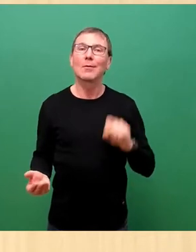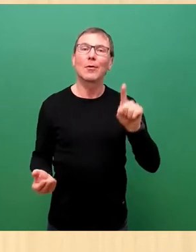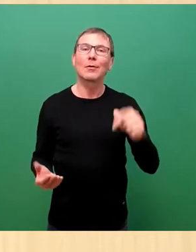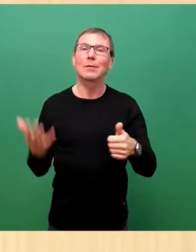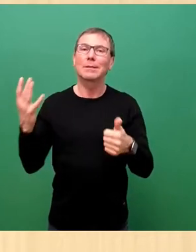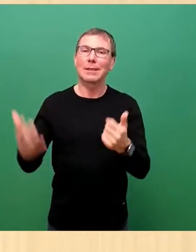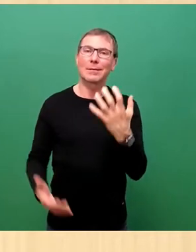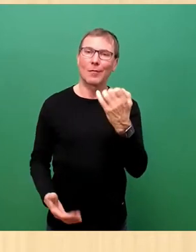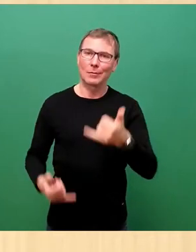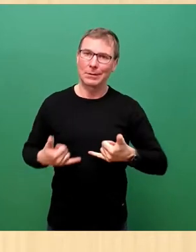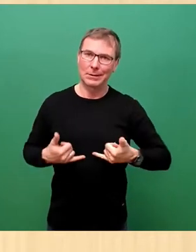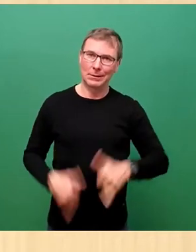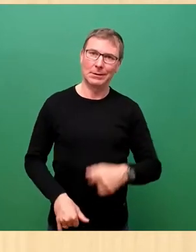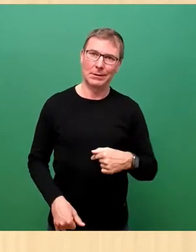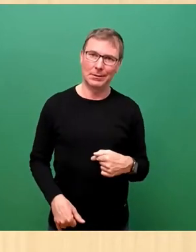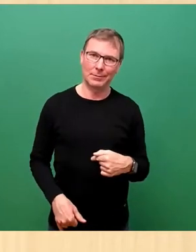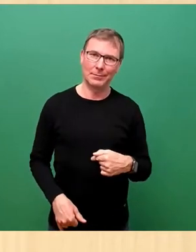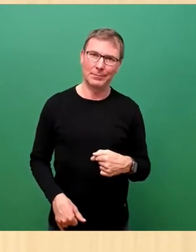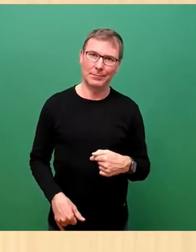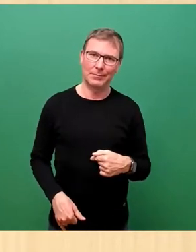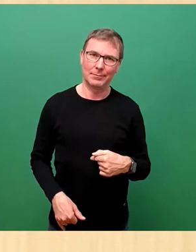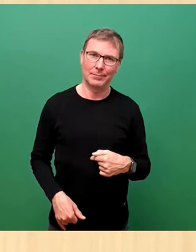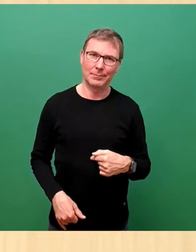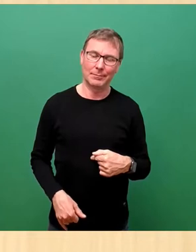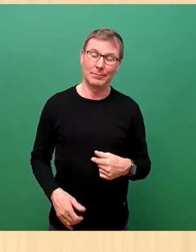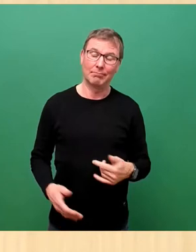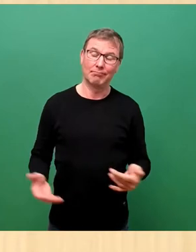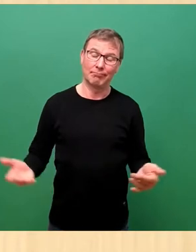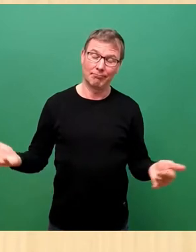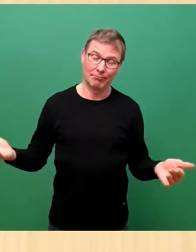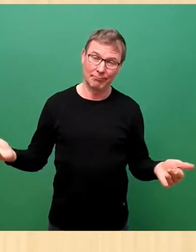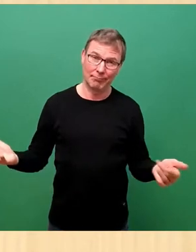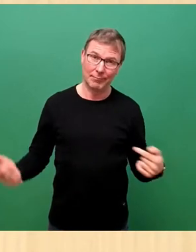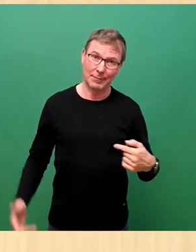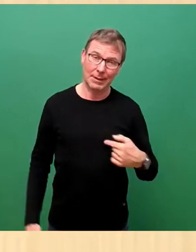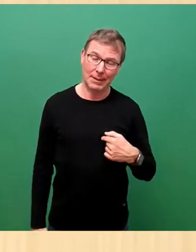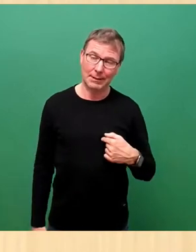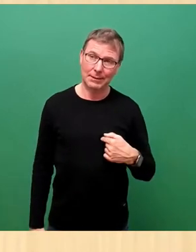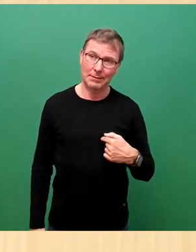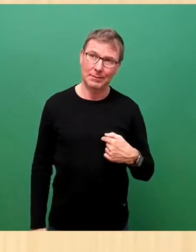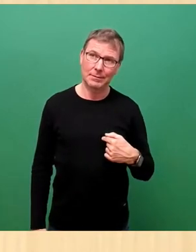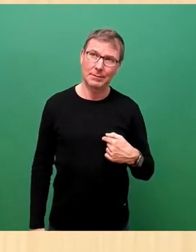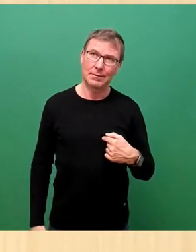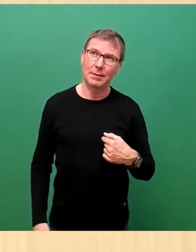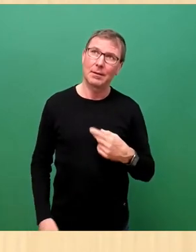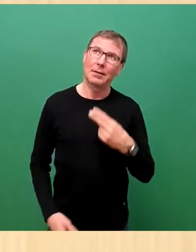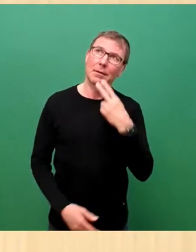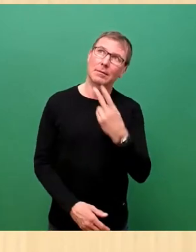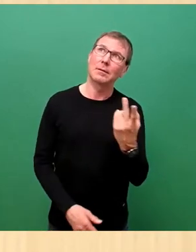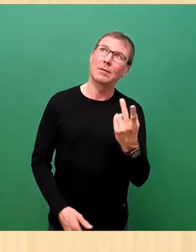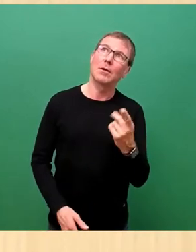1956, also ich bin im Nachhinein gesehen ja wirklich noch fast